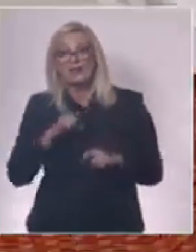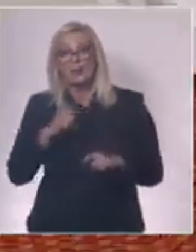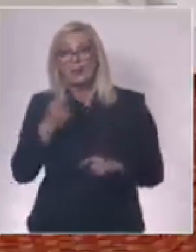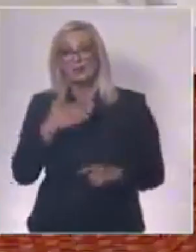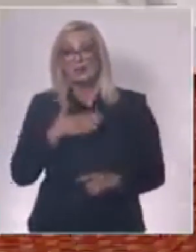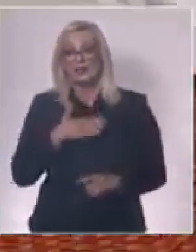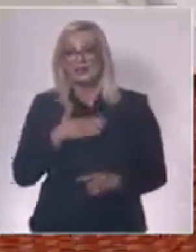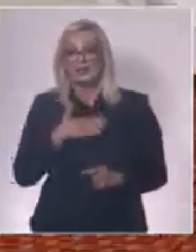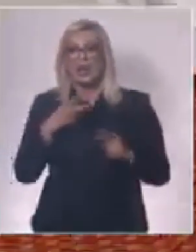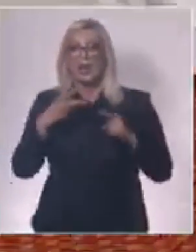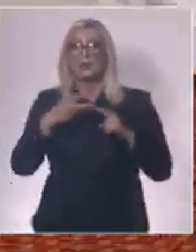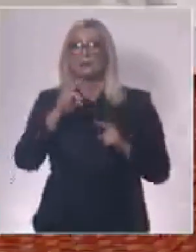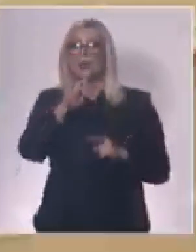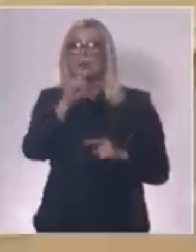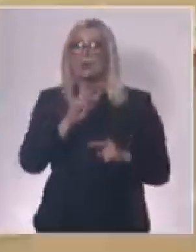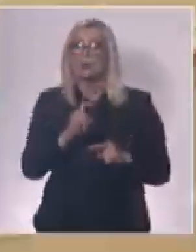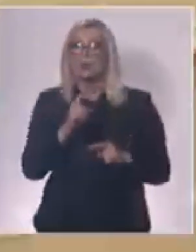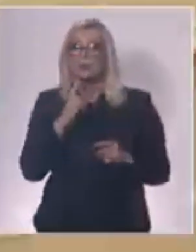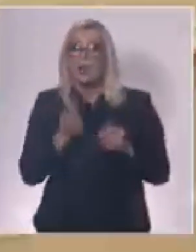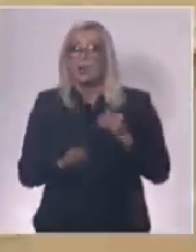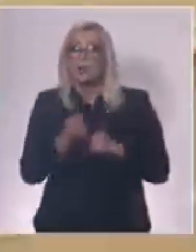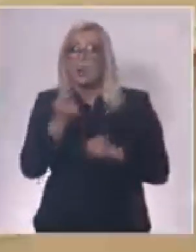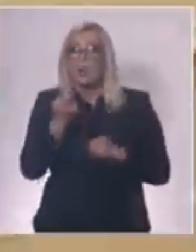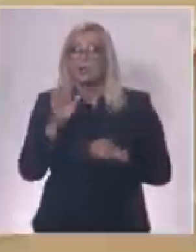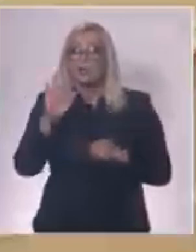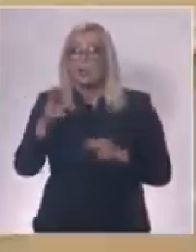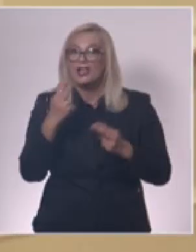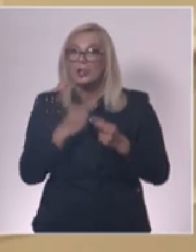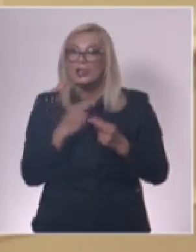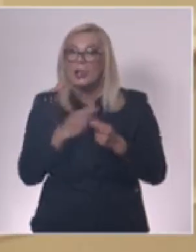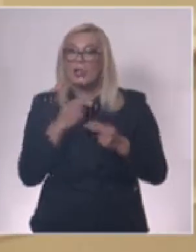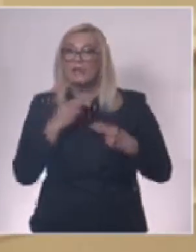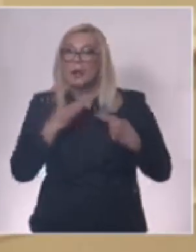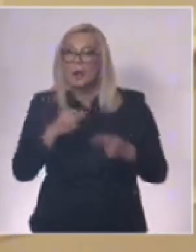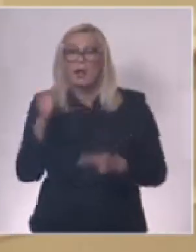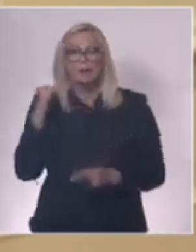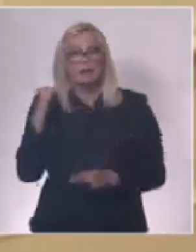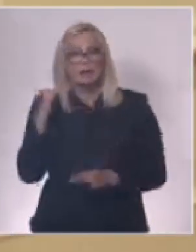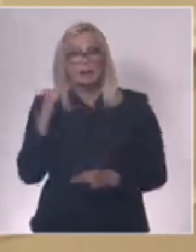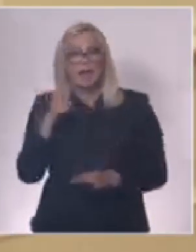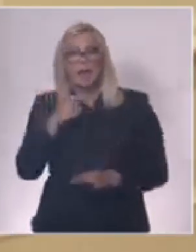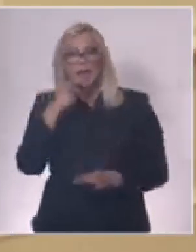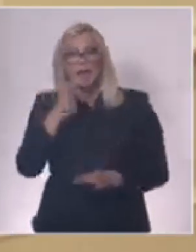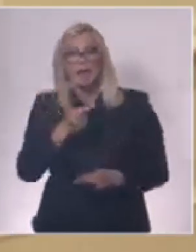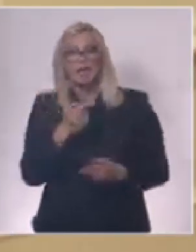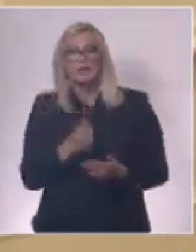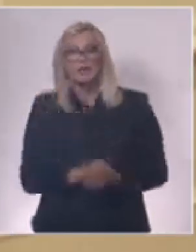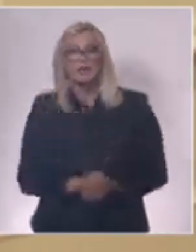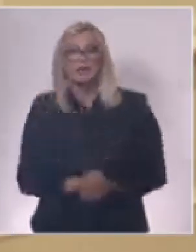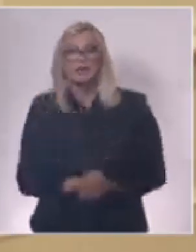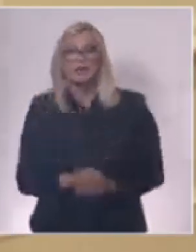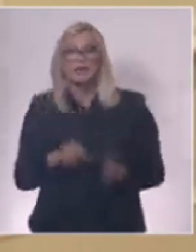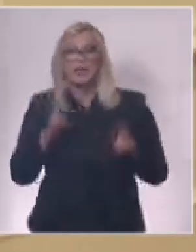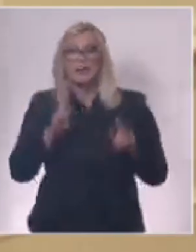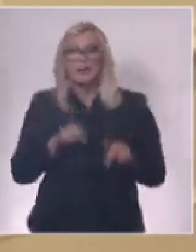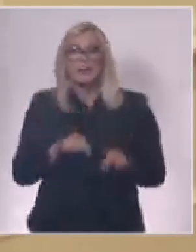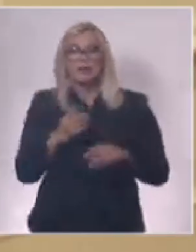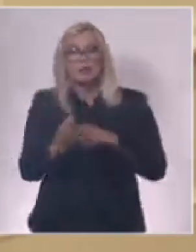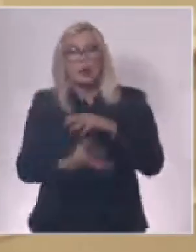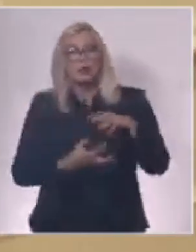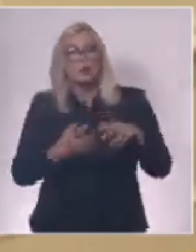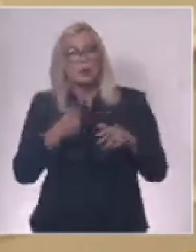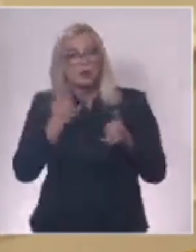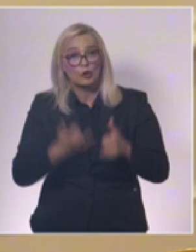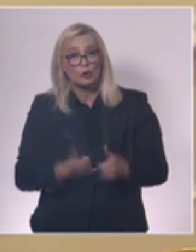И второто прашање, премиера, само до вас, произлегува од вашето телевизиско гостување вчера. Споменавте за евентуалната дестабилизација,